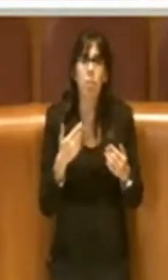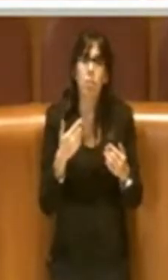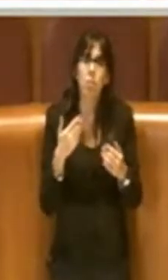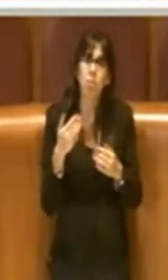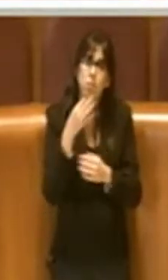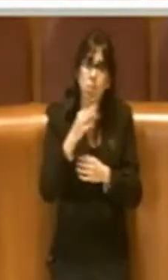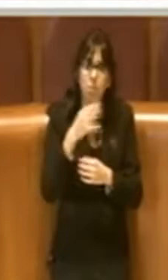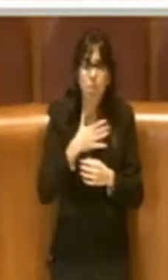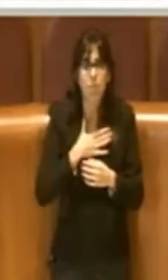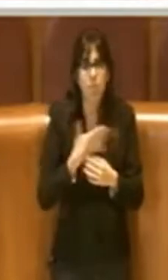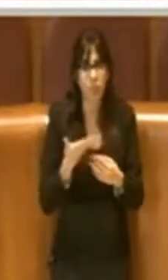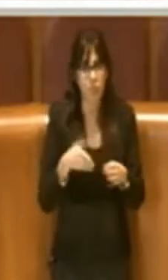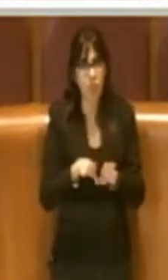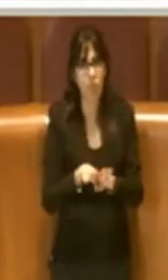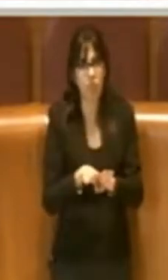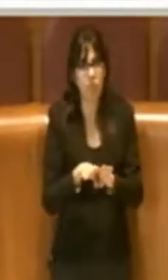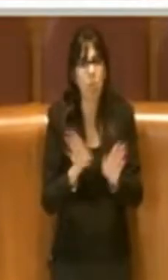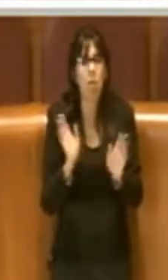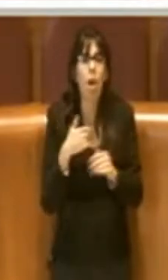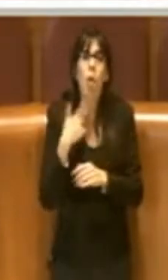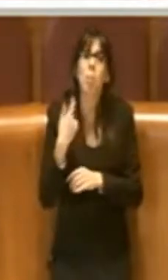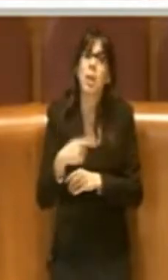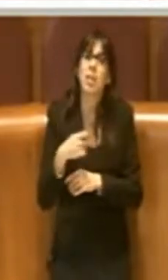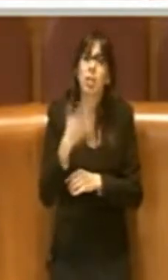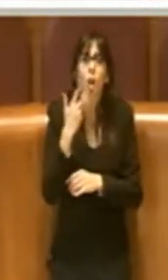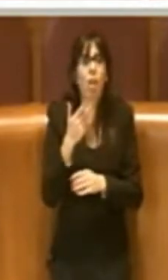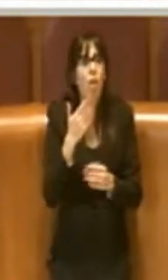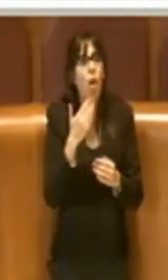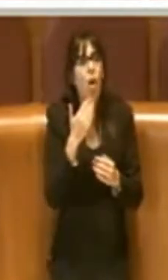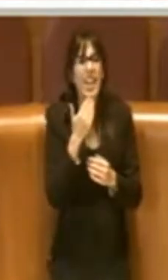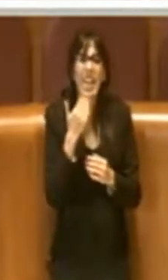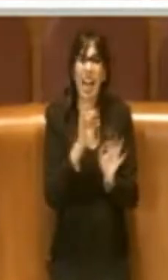però Presidente devo fare dei ringraziamenti.